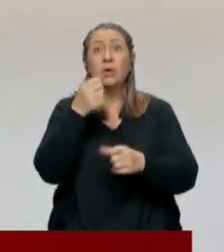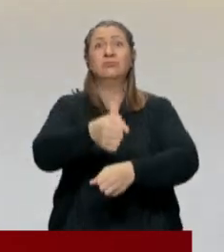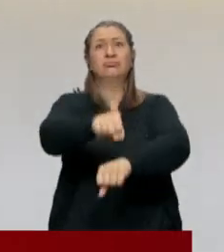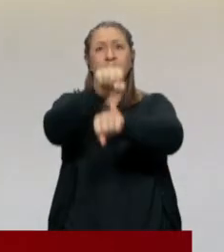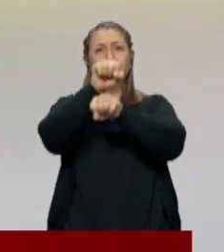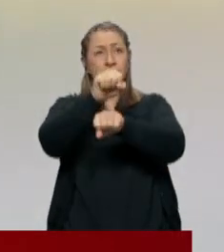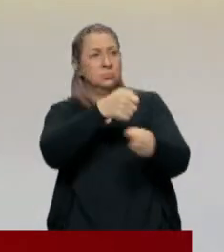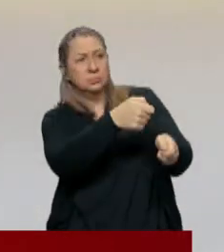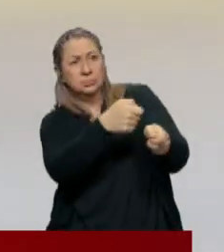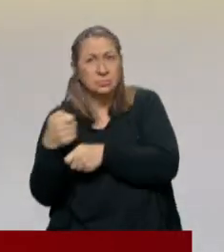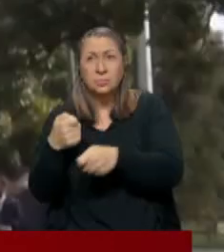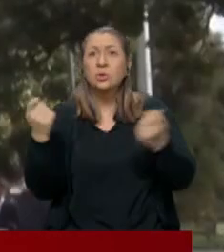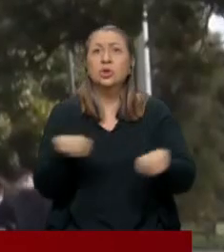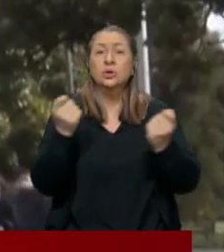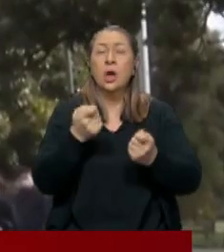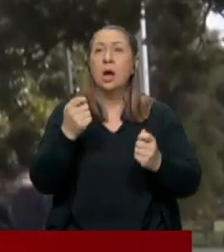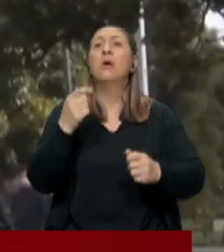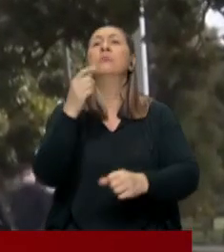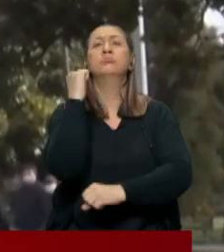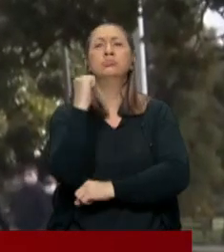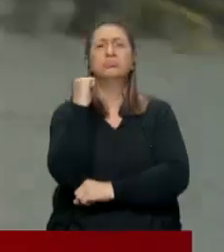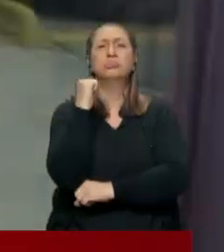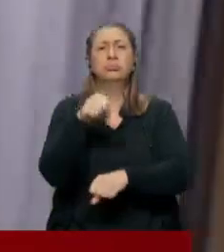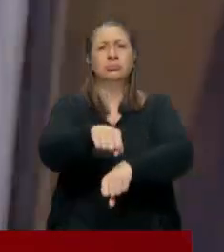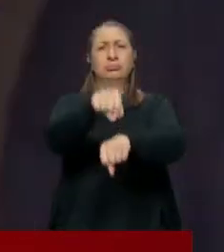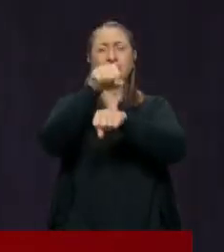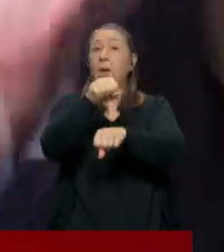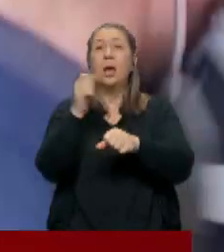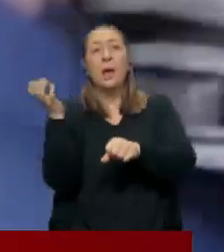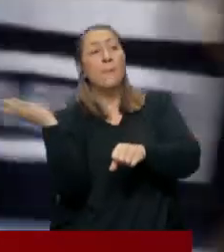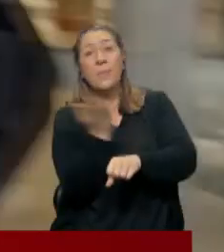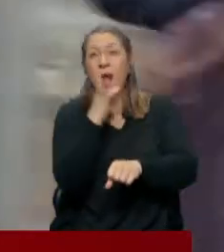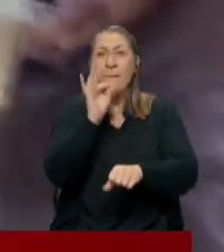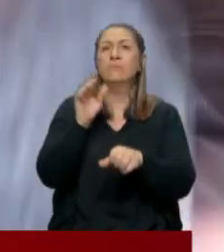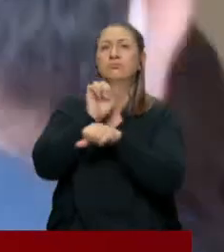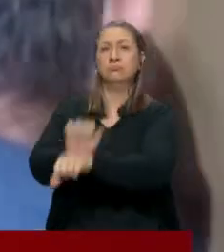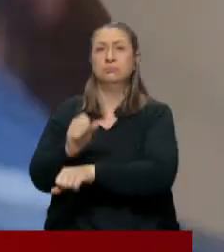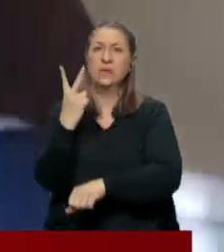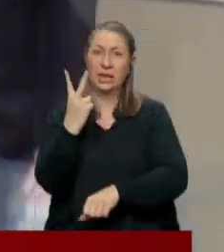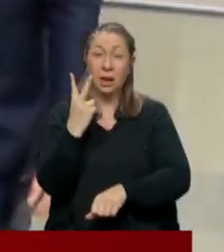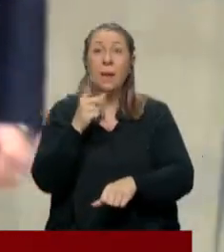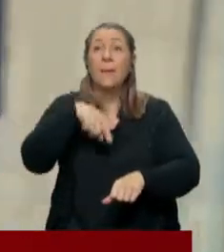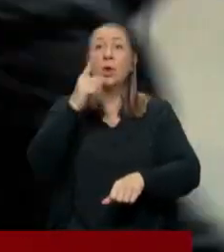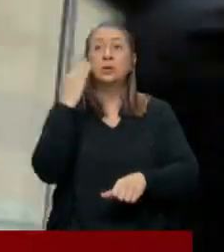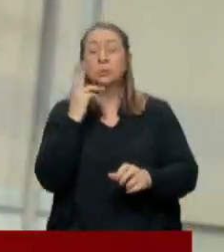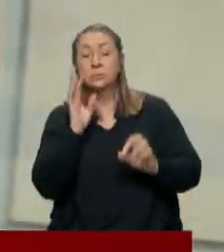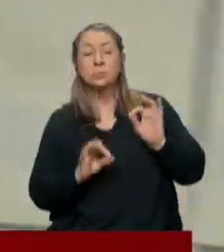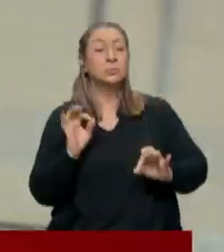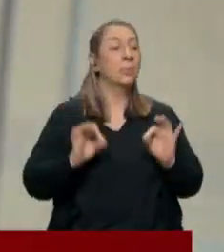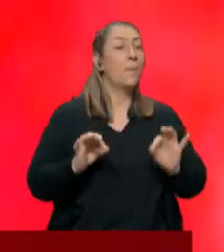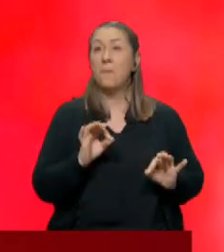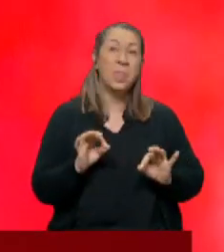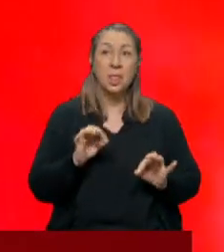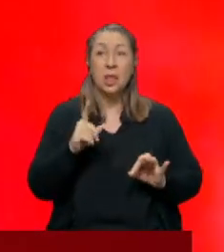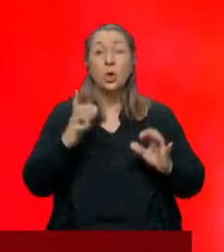itmeye çalıştı iki kişi halat bağlayarak Anıt dimdik ayakta saldırganlar tutuklandı bir gün önce anıtın çevresinde de keşif yaptıkları